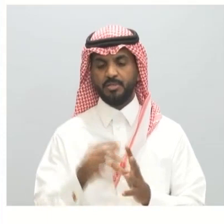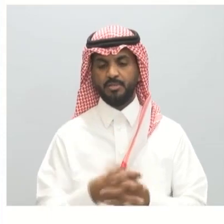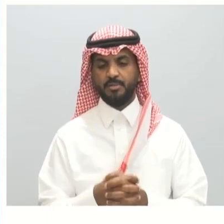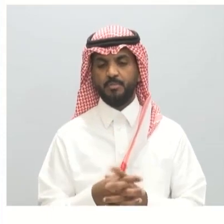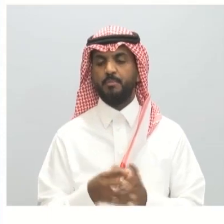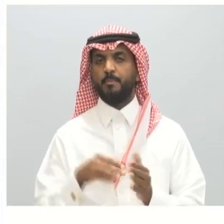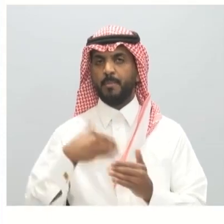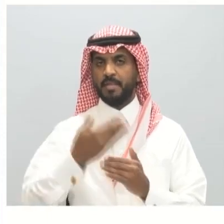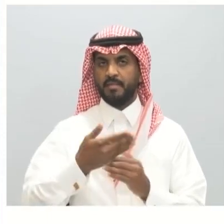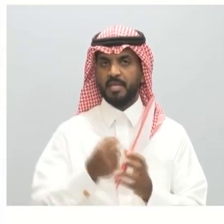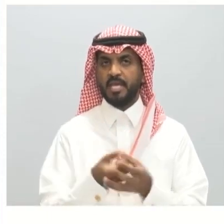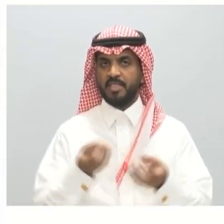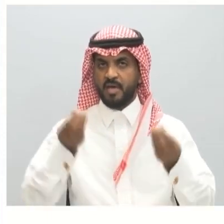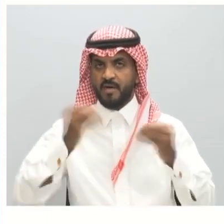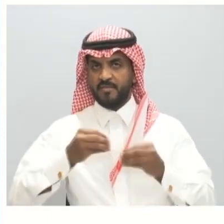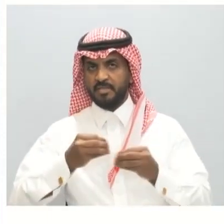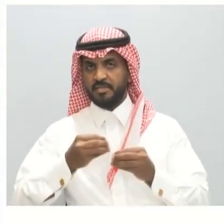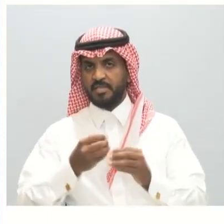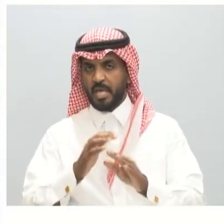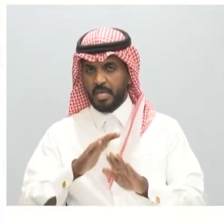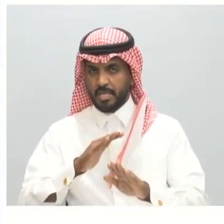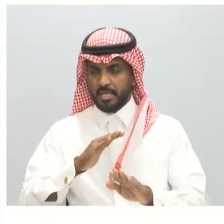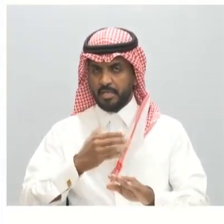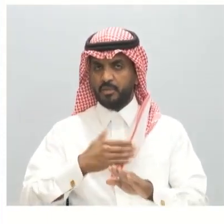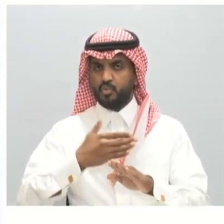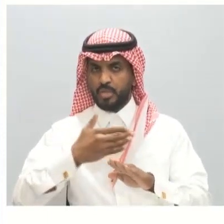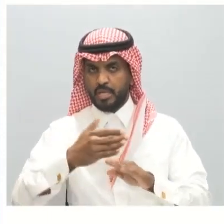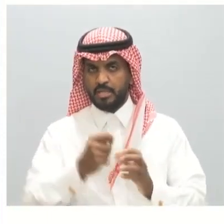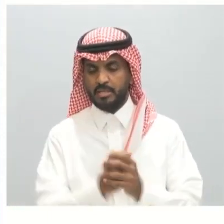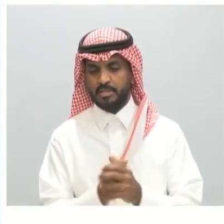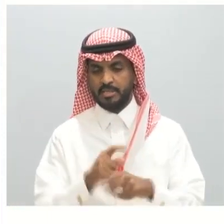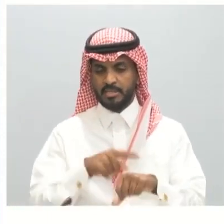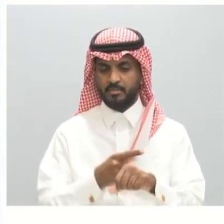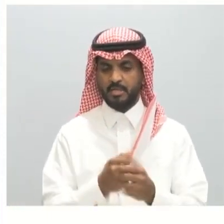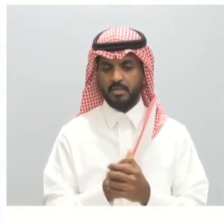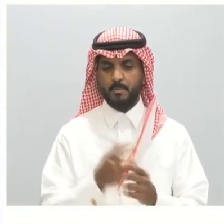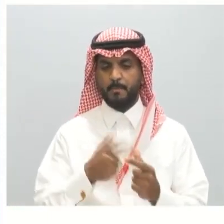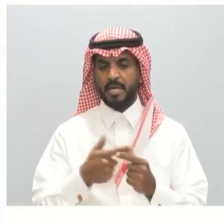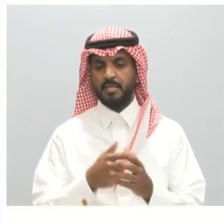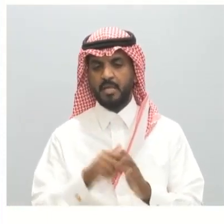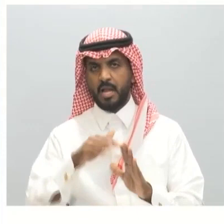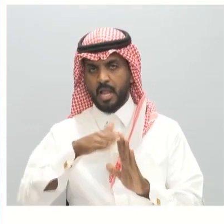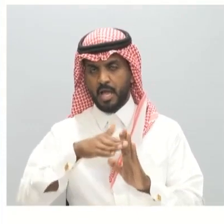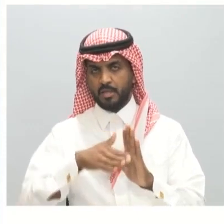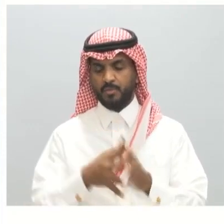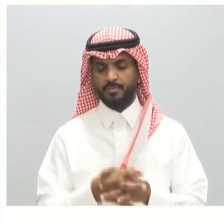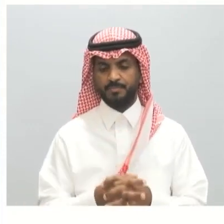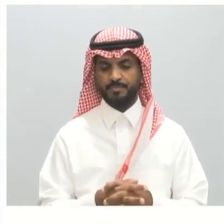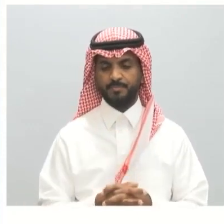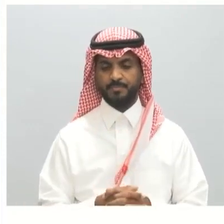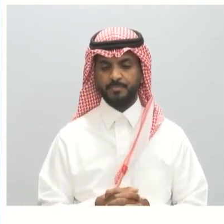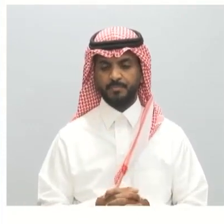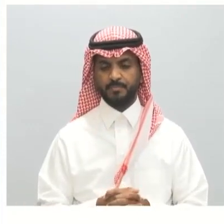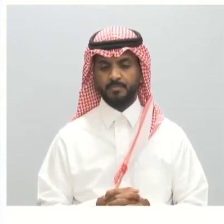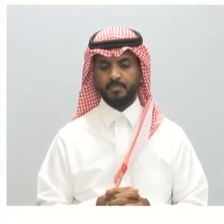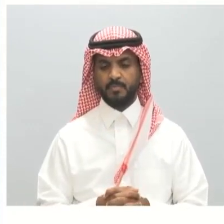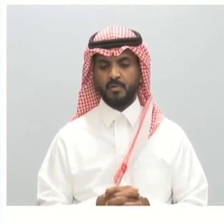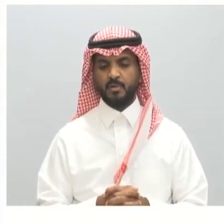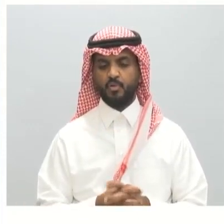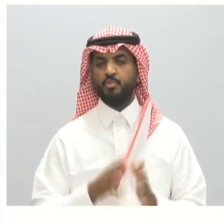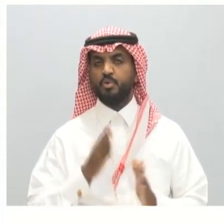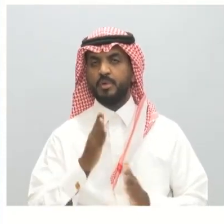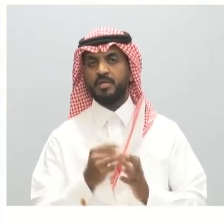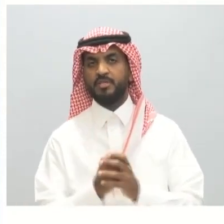بعد ذلك اضفنا تاخير زمني بين الخطرات سيقوم الروبوت بشاء